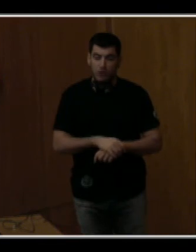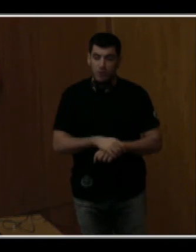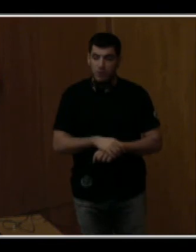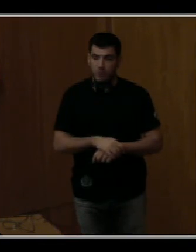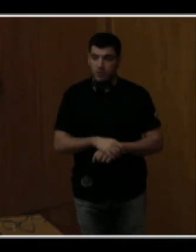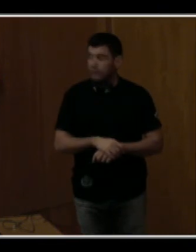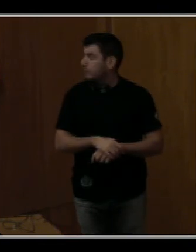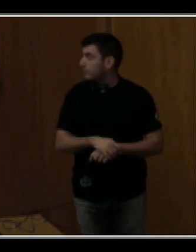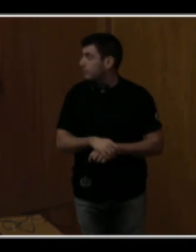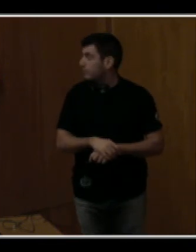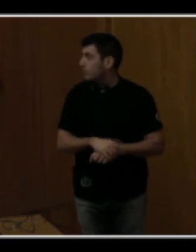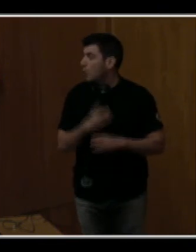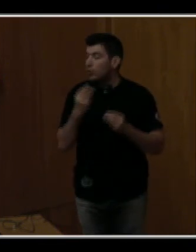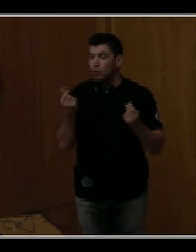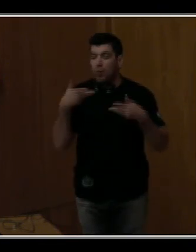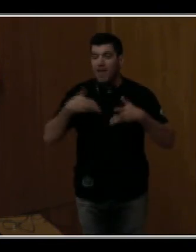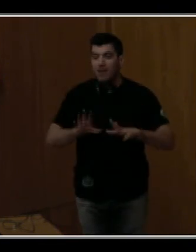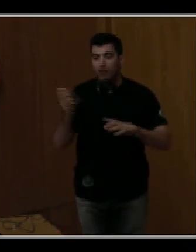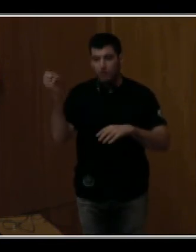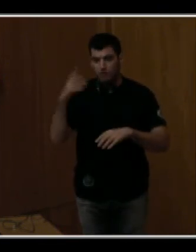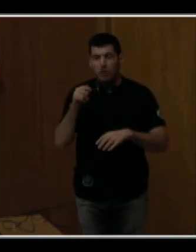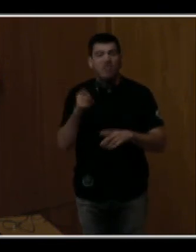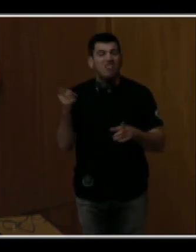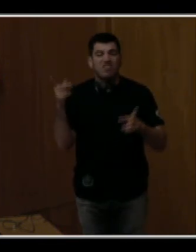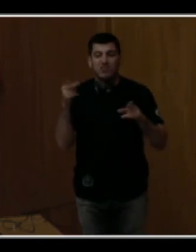γένετο φως, δεν σταμάτησε ποτέ να κινείται.